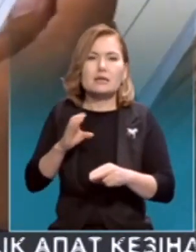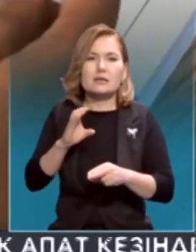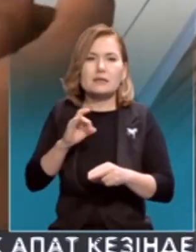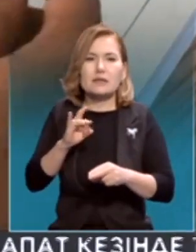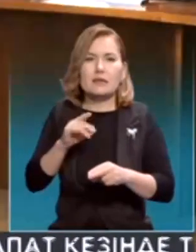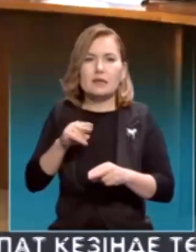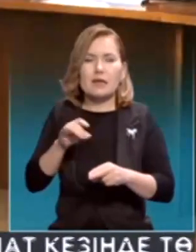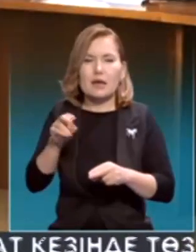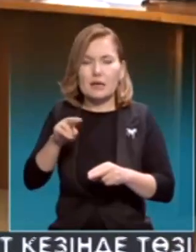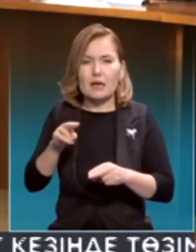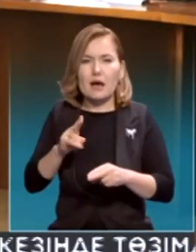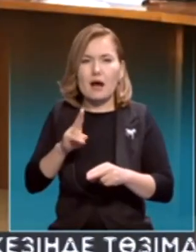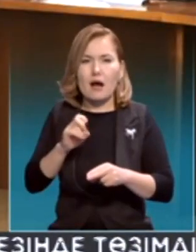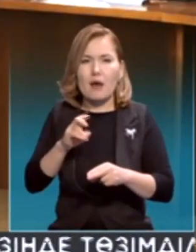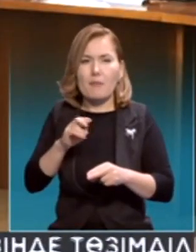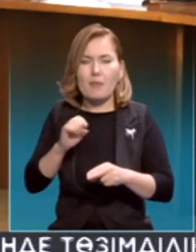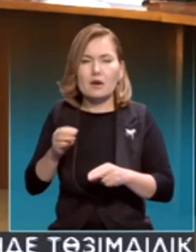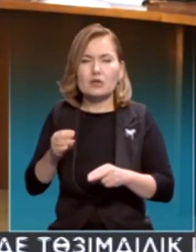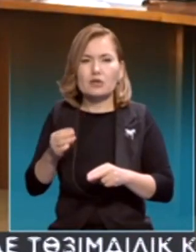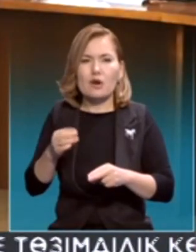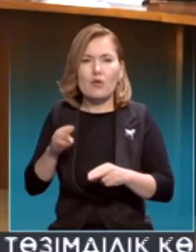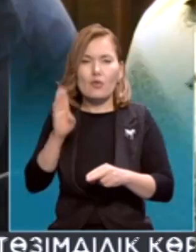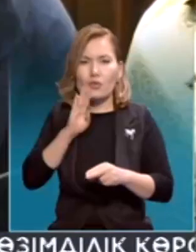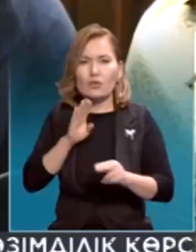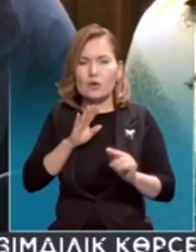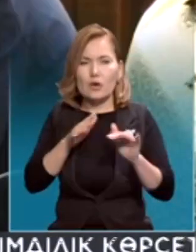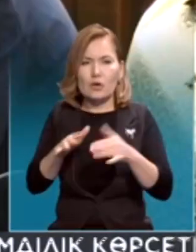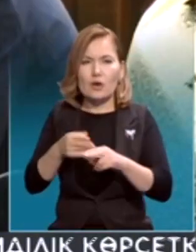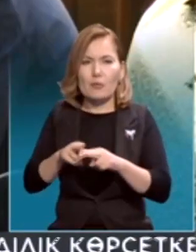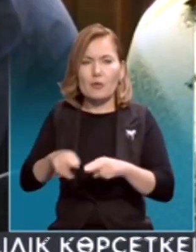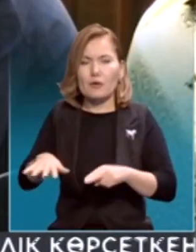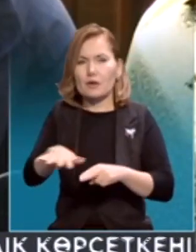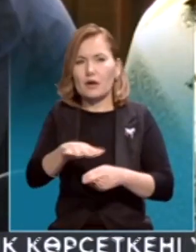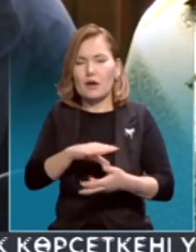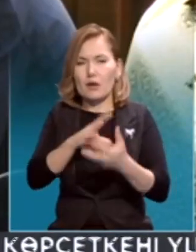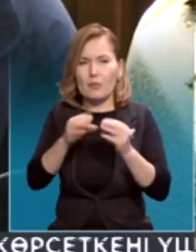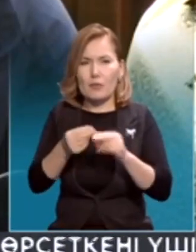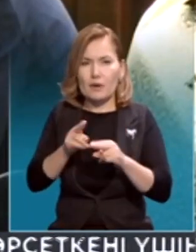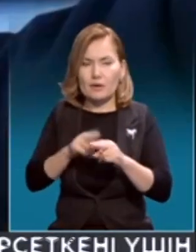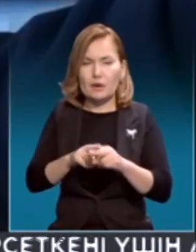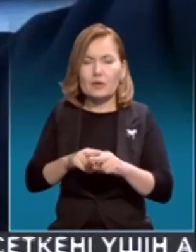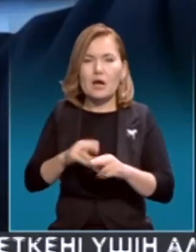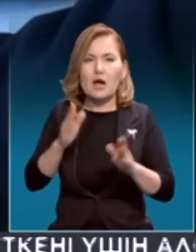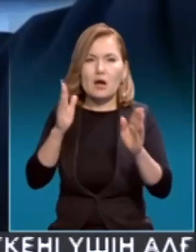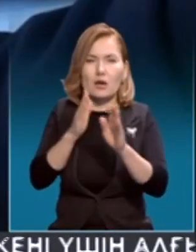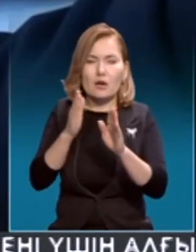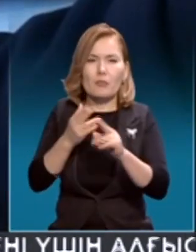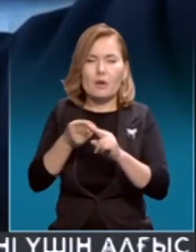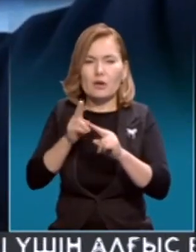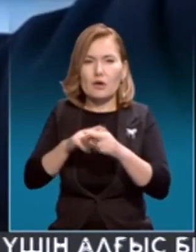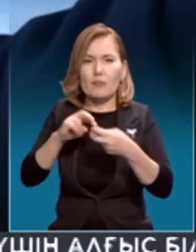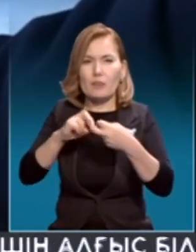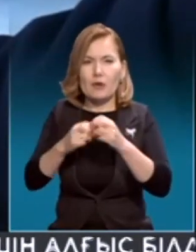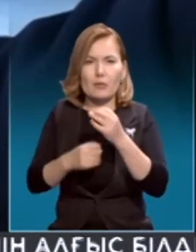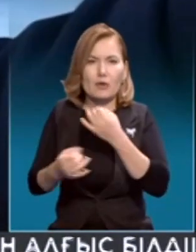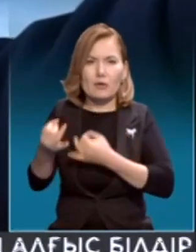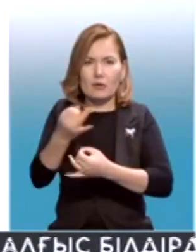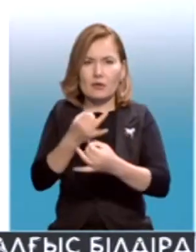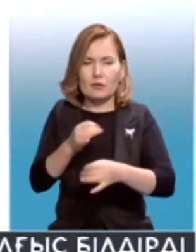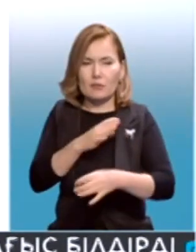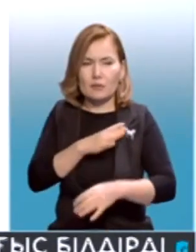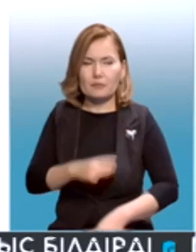ең үлкен Қамбаш көлінен кіші аралға су жеткізу үшін канал қазу қаралған, бірақ оған экологтар үзілді-кесілді қарсылық білдіріп